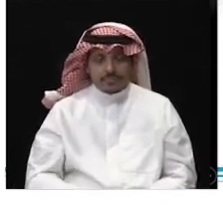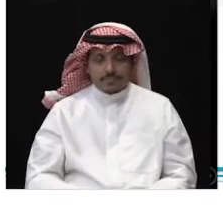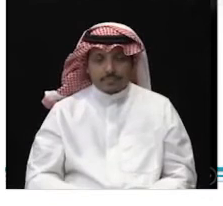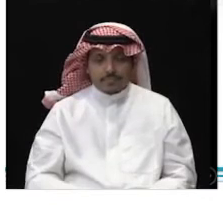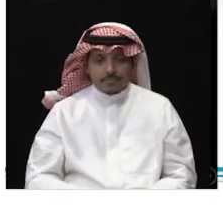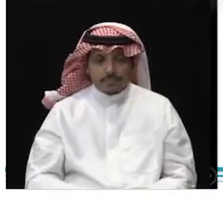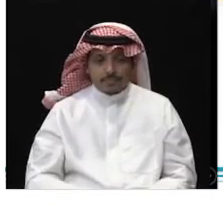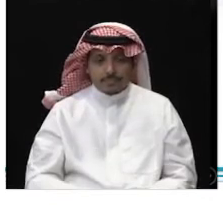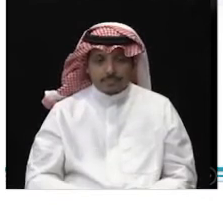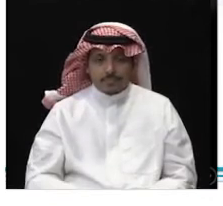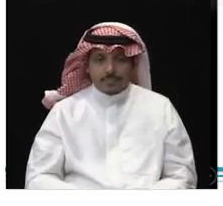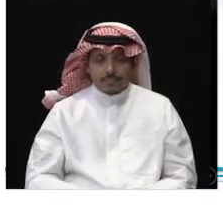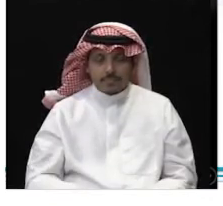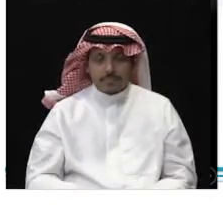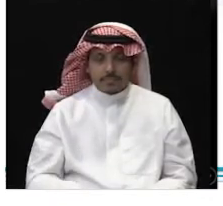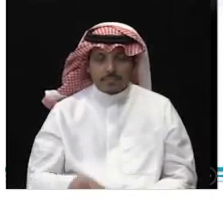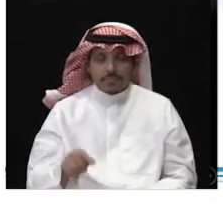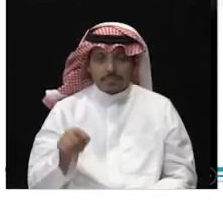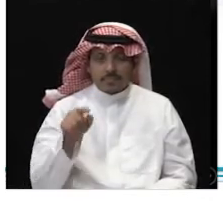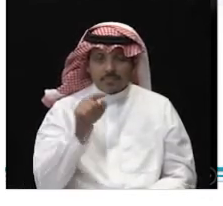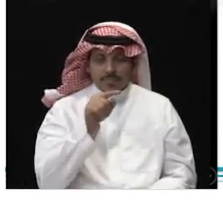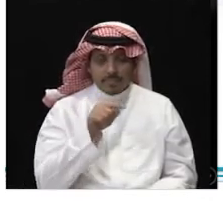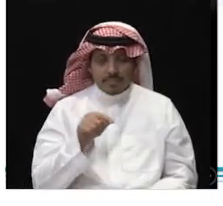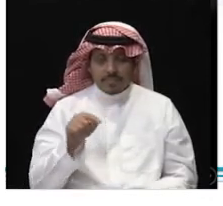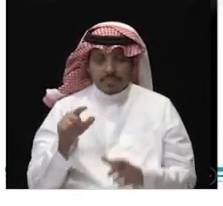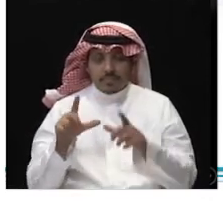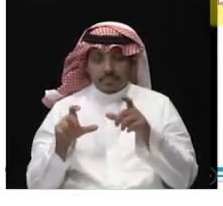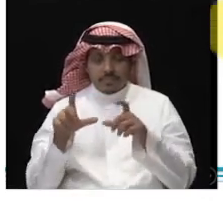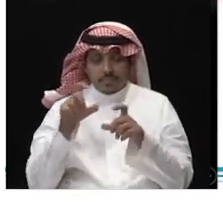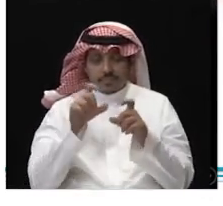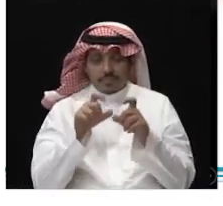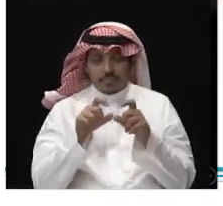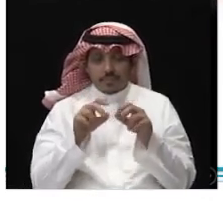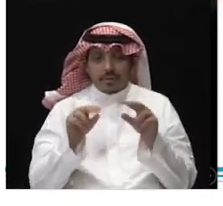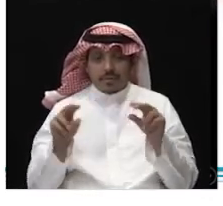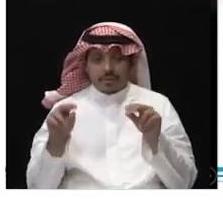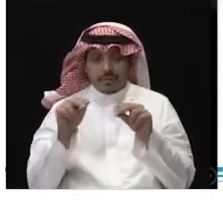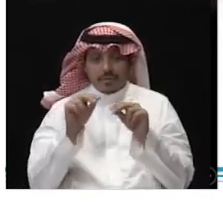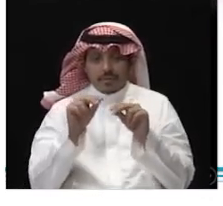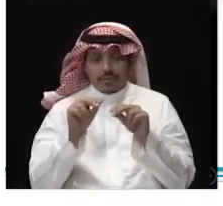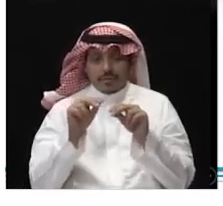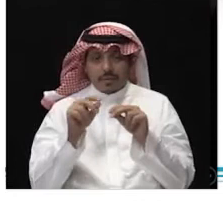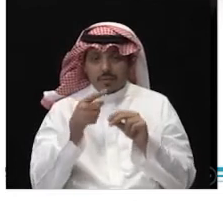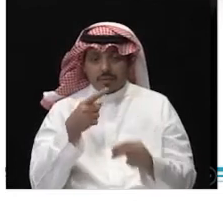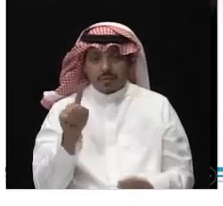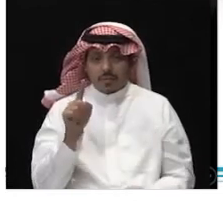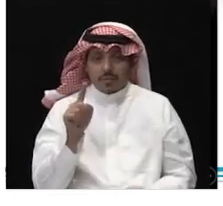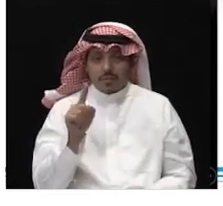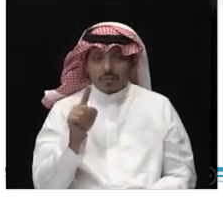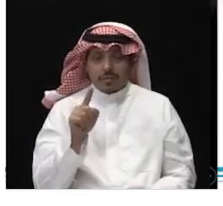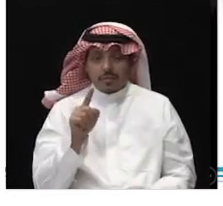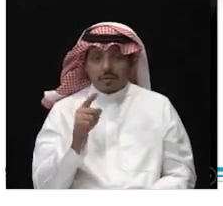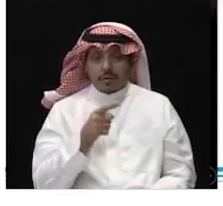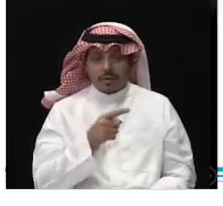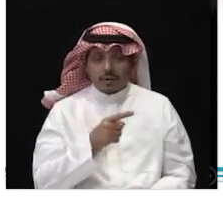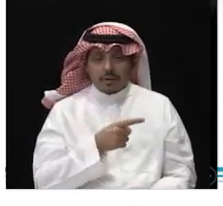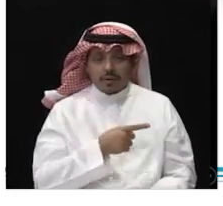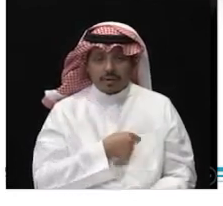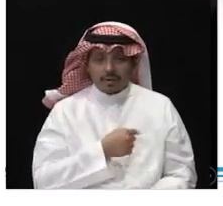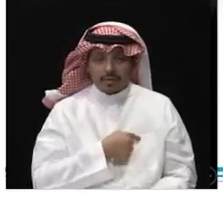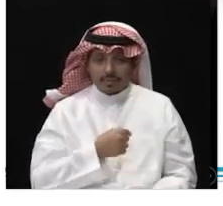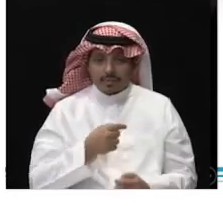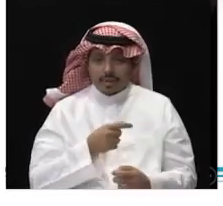عرفنا الآن مجموعة الصور الثانية والرابط بينها كلها الثلاثة، ما هو؟ كلها تبدأ